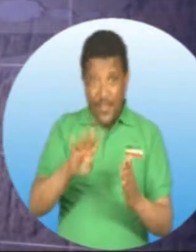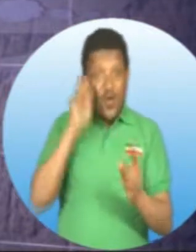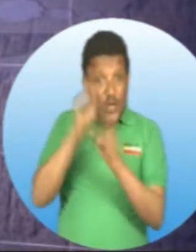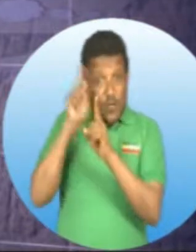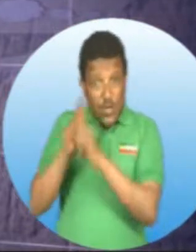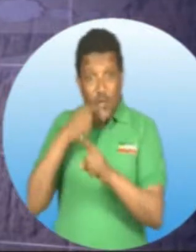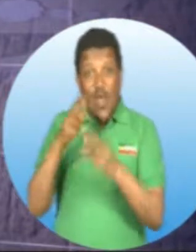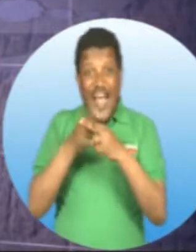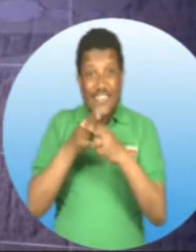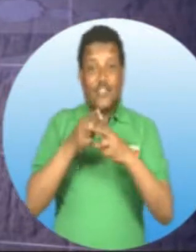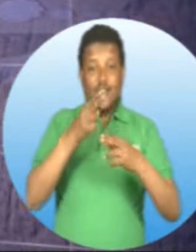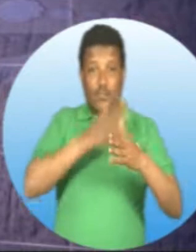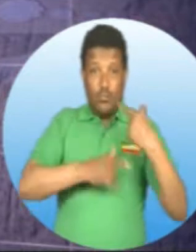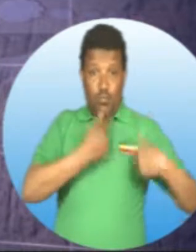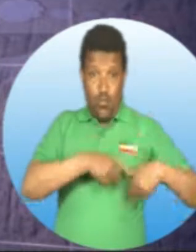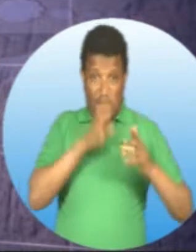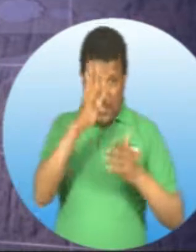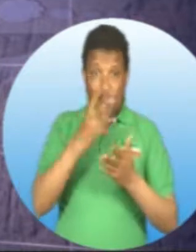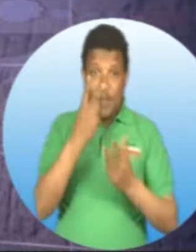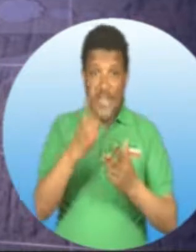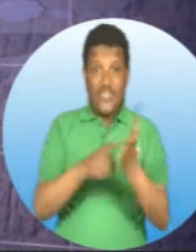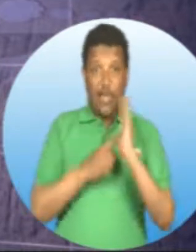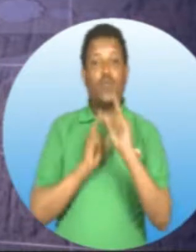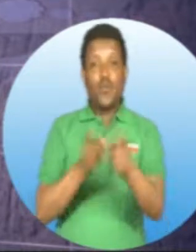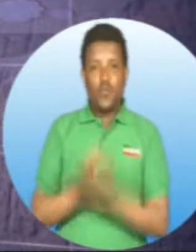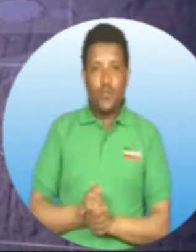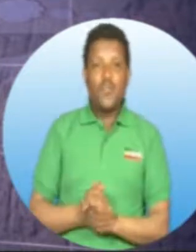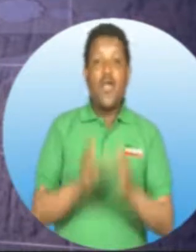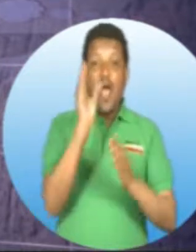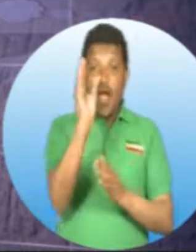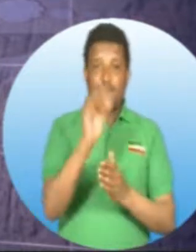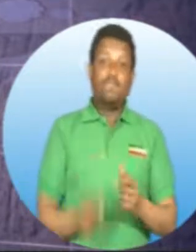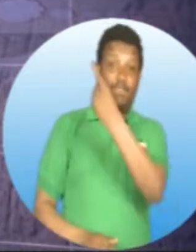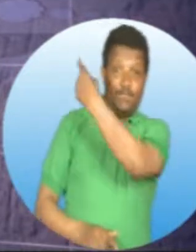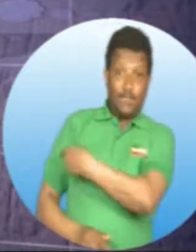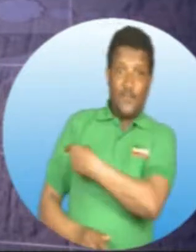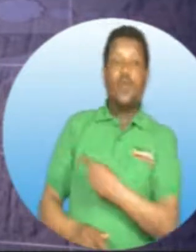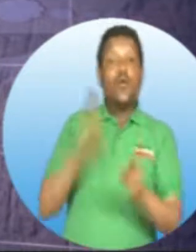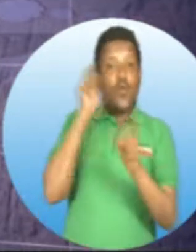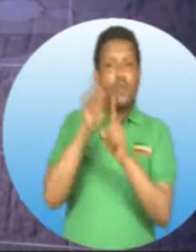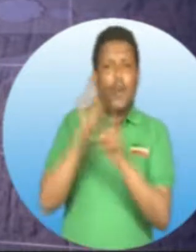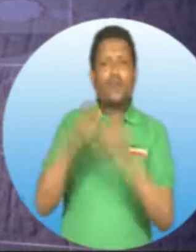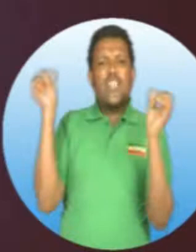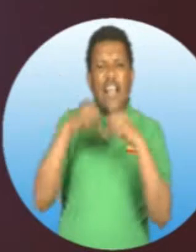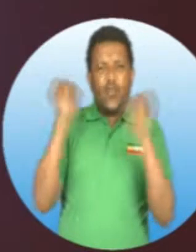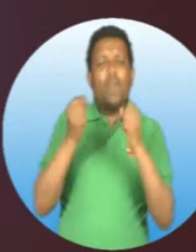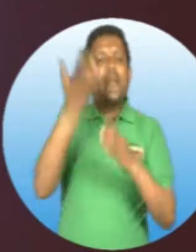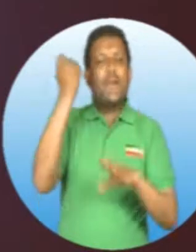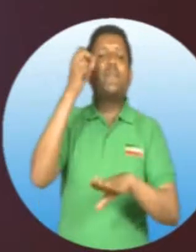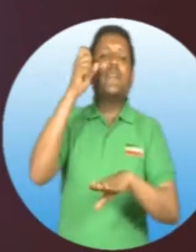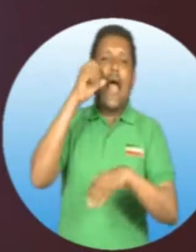ገጽ 54 ወንድማማቾቹ የሚለውን አጭር ልቦለድ የሚመለከቱ ጥያቄዎችን መልሱ።